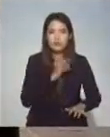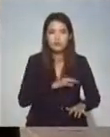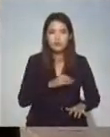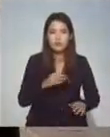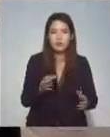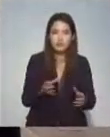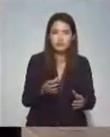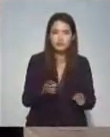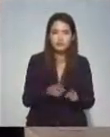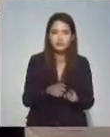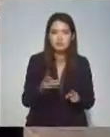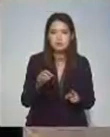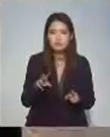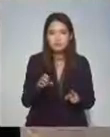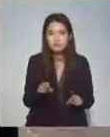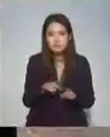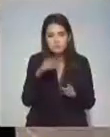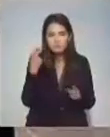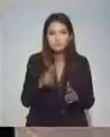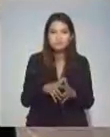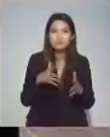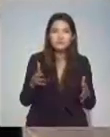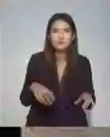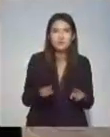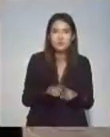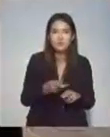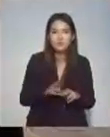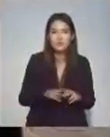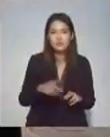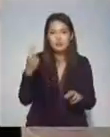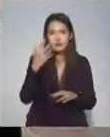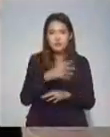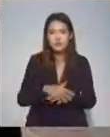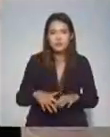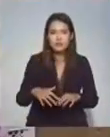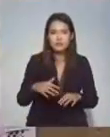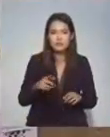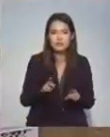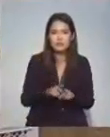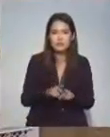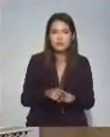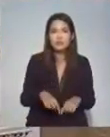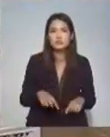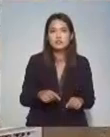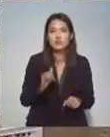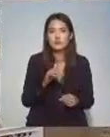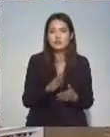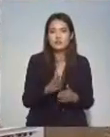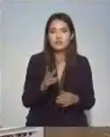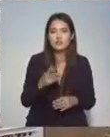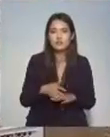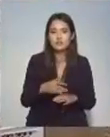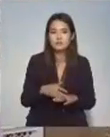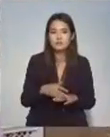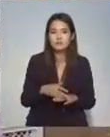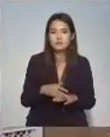продукты. Даже я, например, вот бывает так, что я даже продукты покупаю в рассрочку. А у вас есть Каспирет? Да, есть.